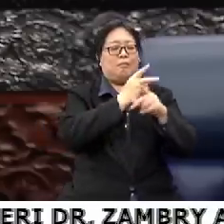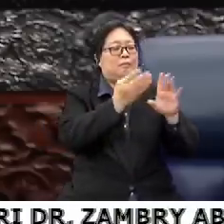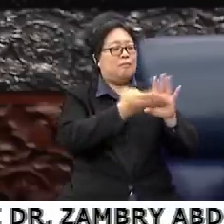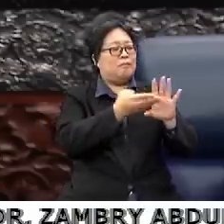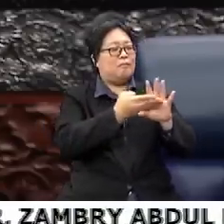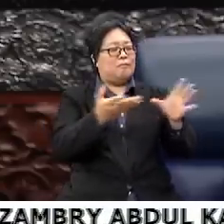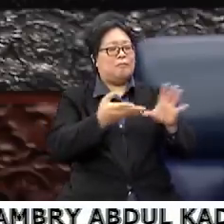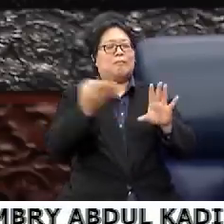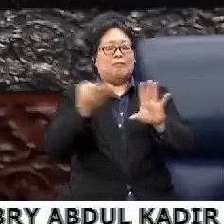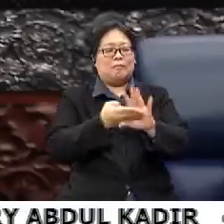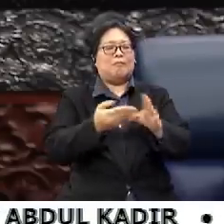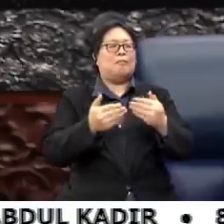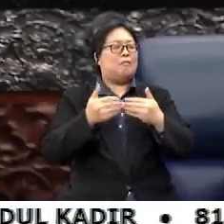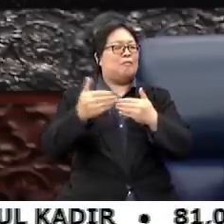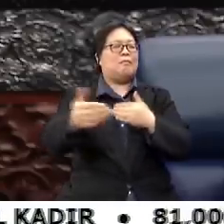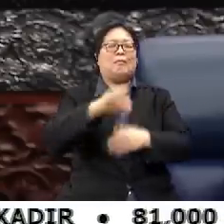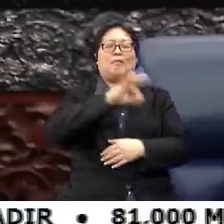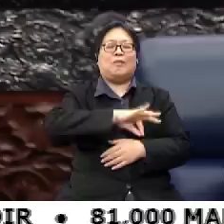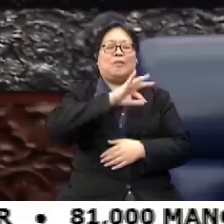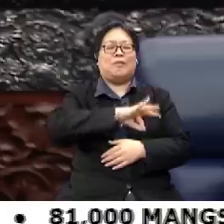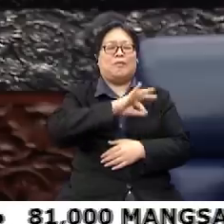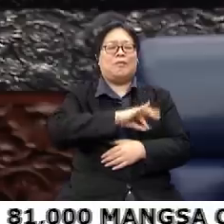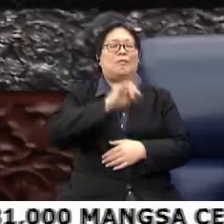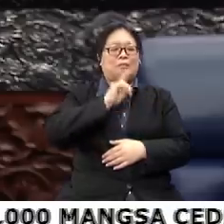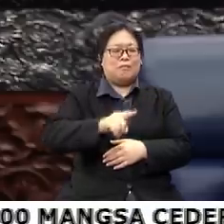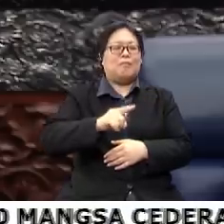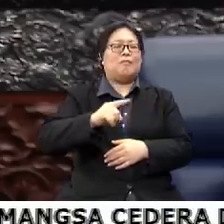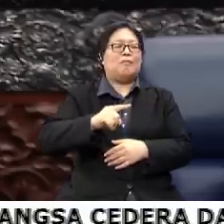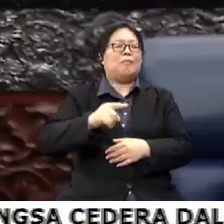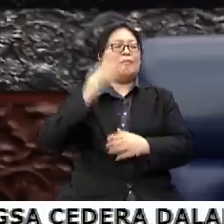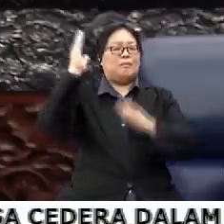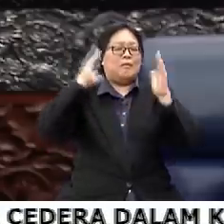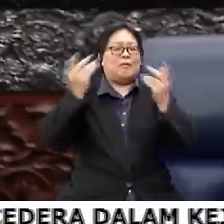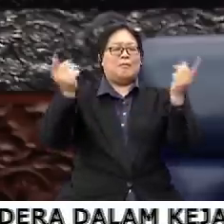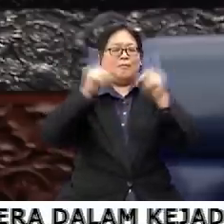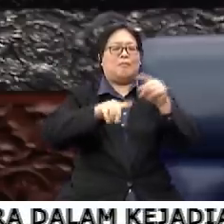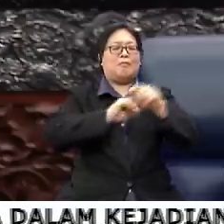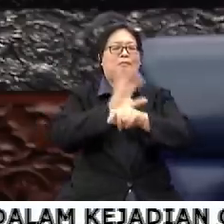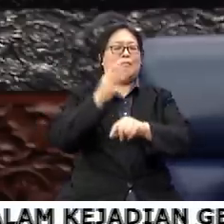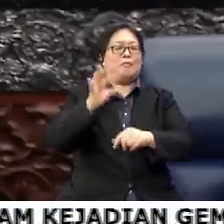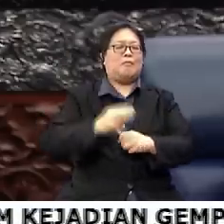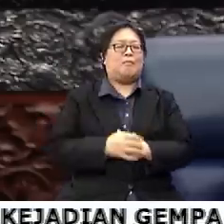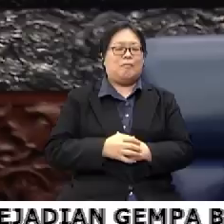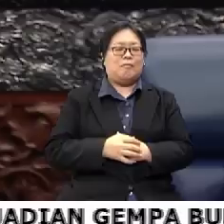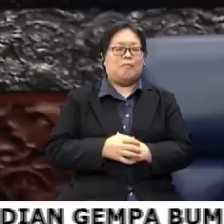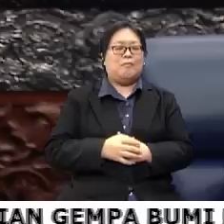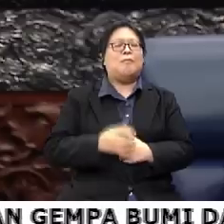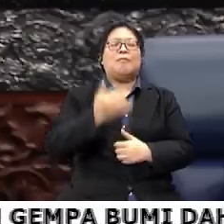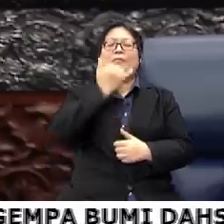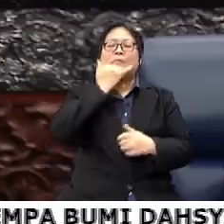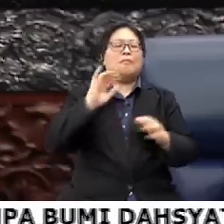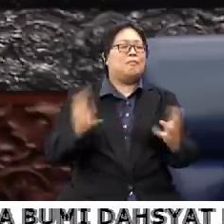terus membuat untung walaupun ketika negara berhadapan dengan krisis COVID-19 yang lalu. Apalah